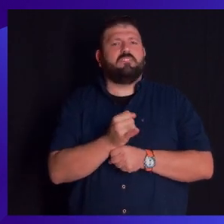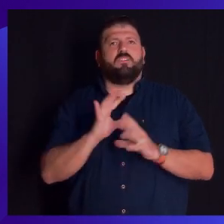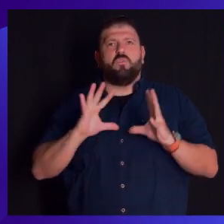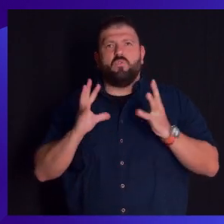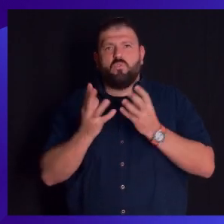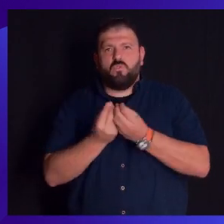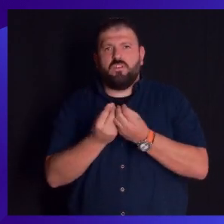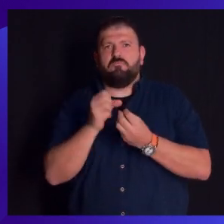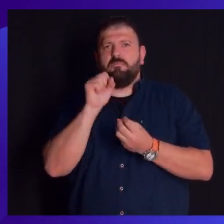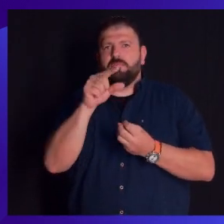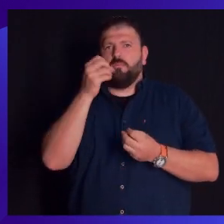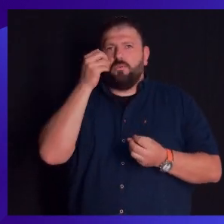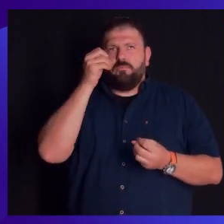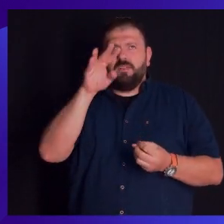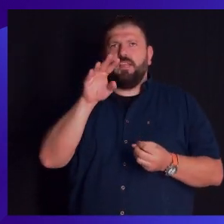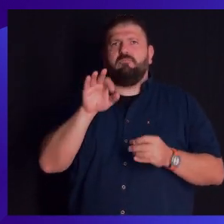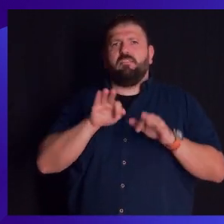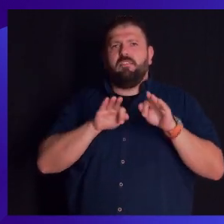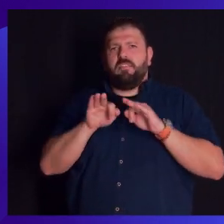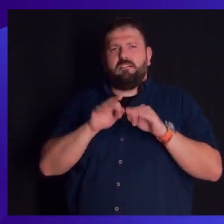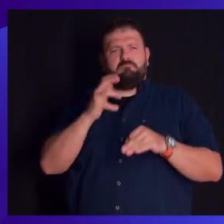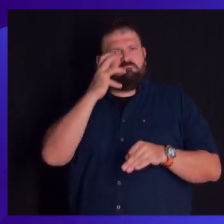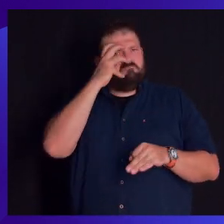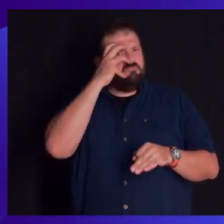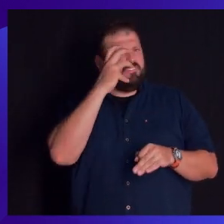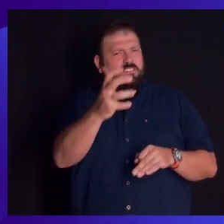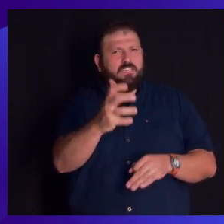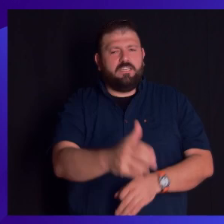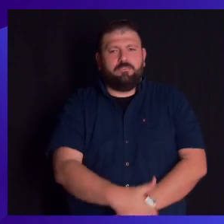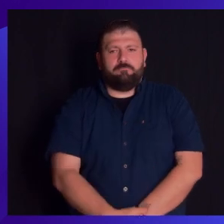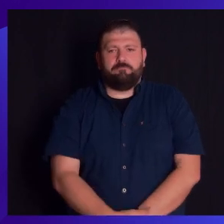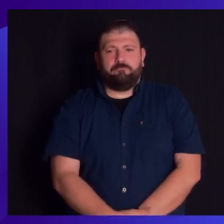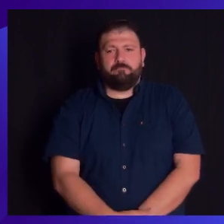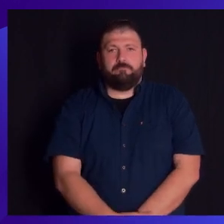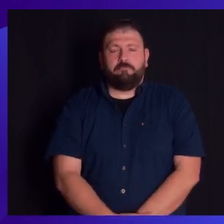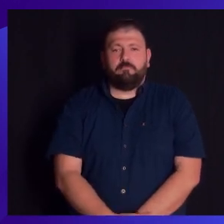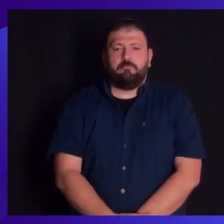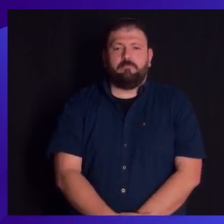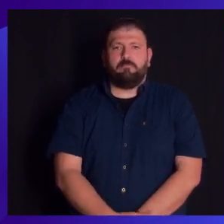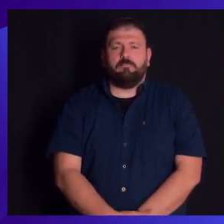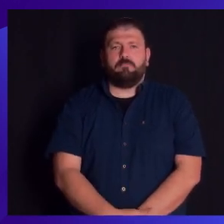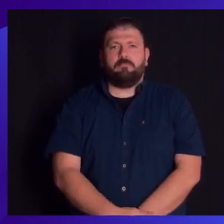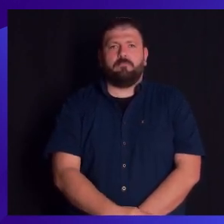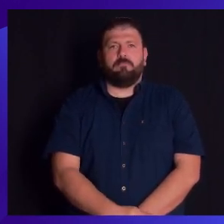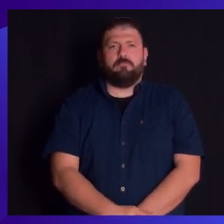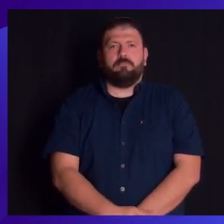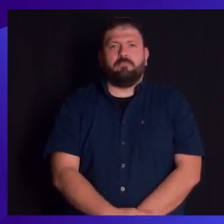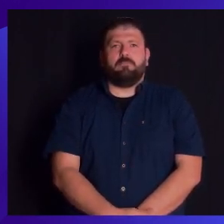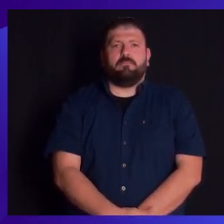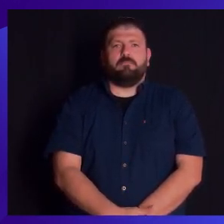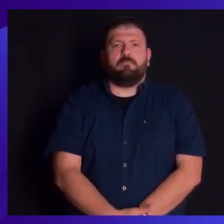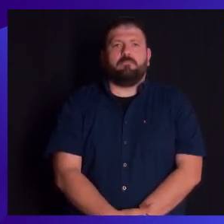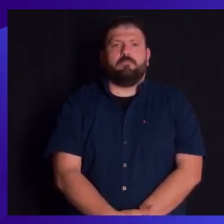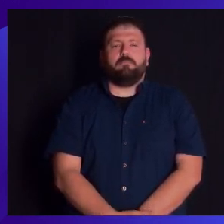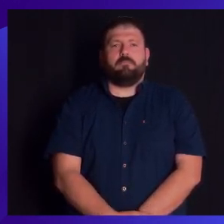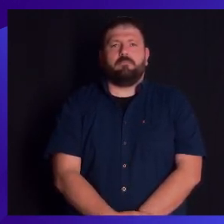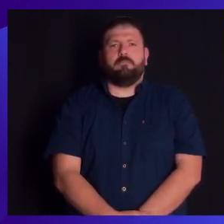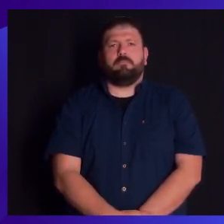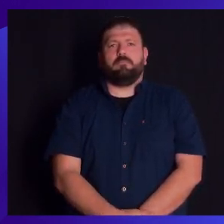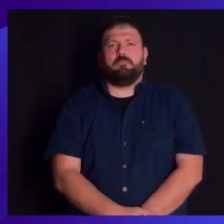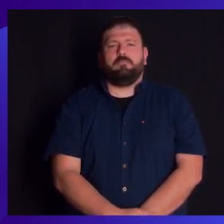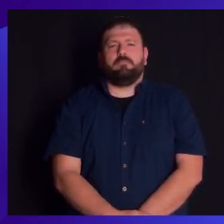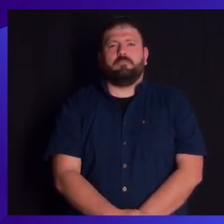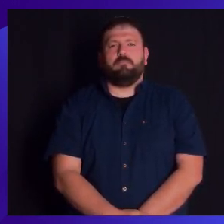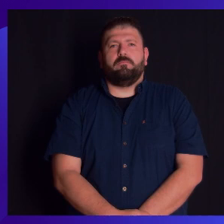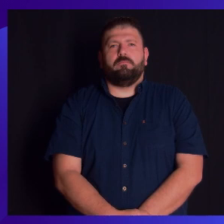to join OmniLife and work in a very hard И год way. назад, в апреле, началась наша большая